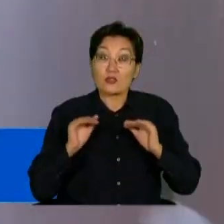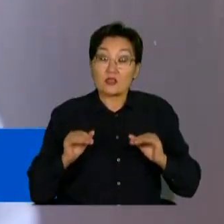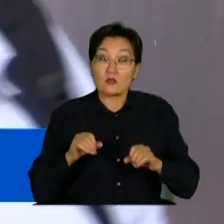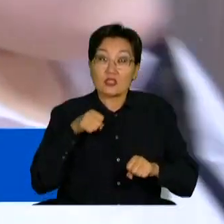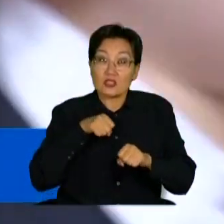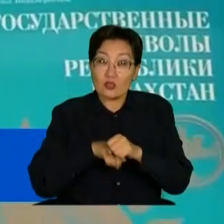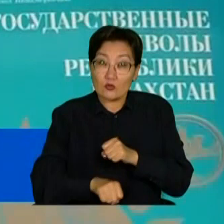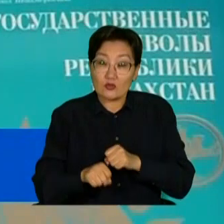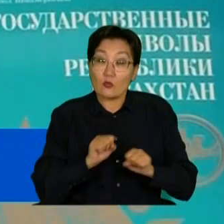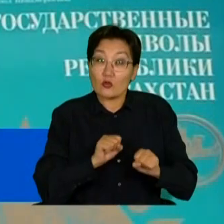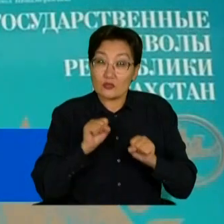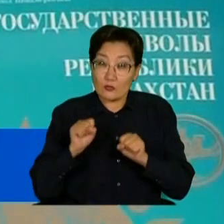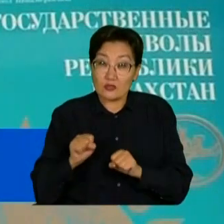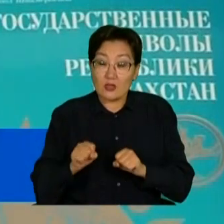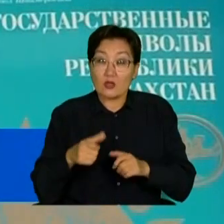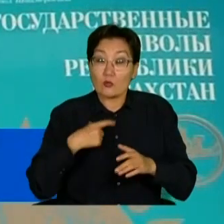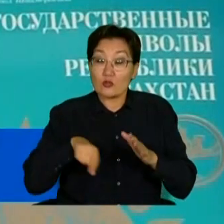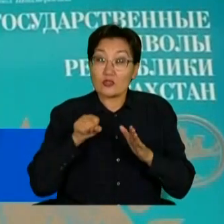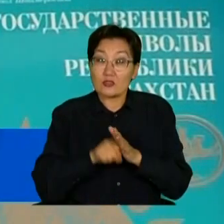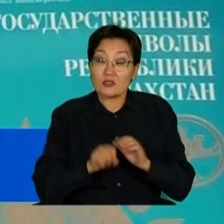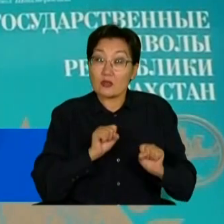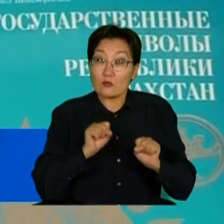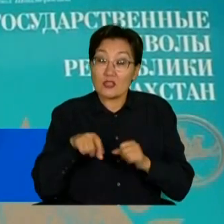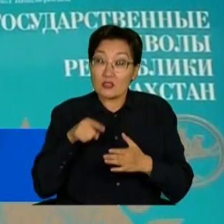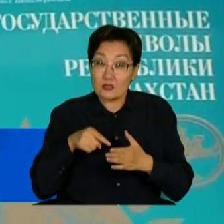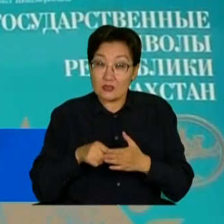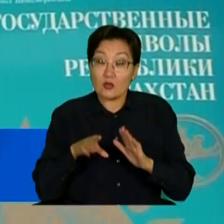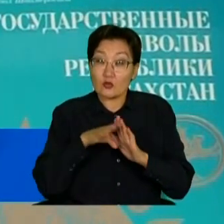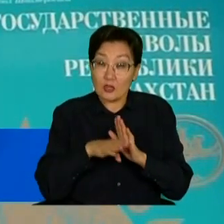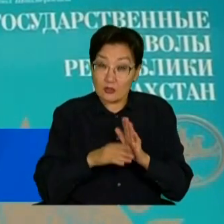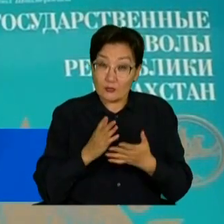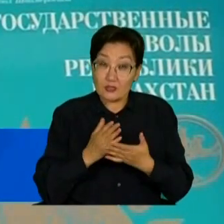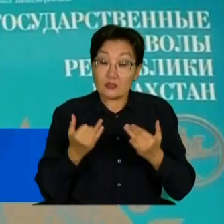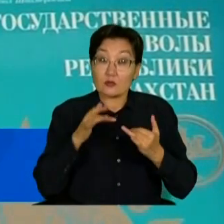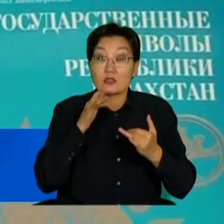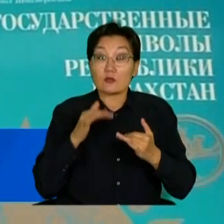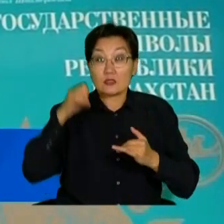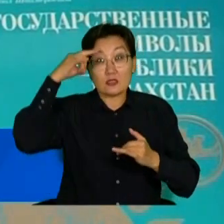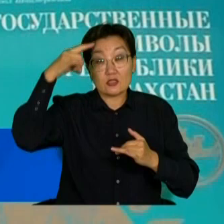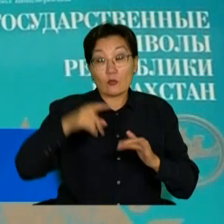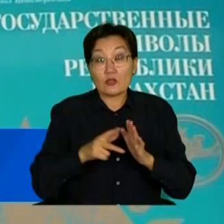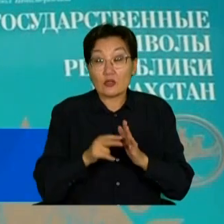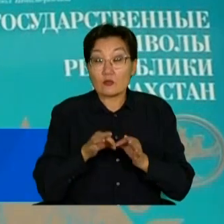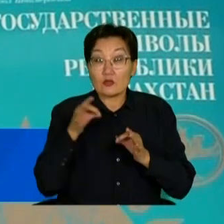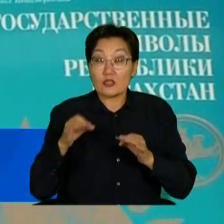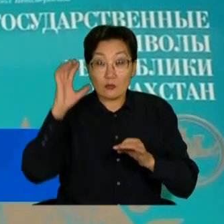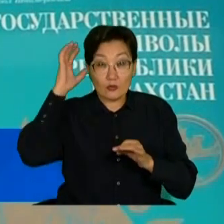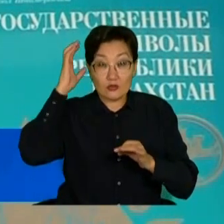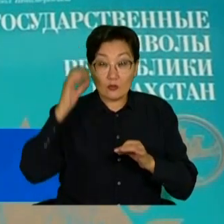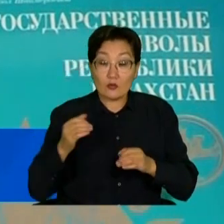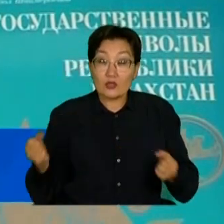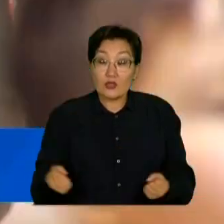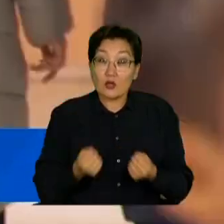зорлық зомбылықтан қорғау, суицидтің алдын алу мәселелері де күн тәртібінде. Қазіргі таңда еліміздің 8 өңірінде психологиялық